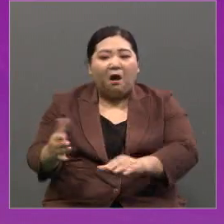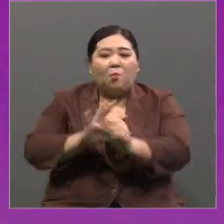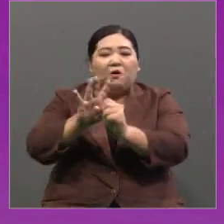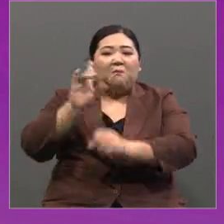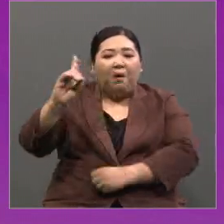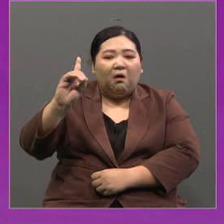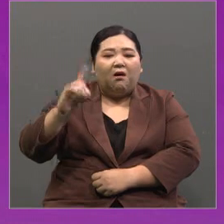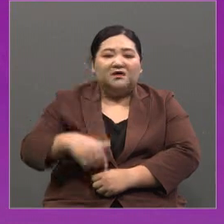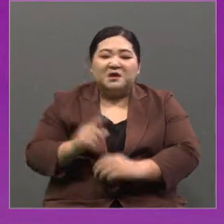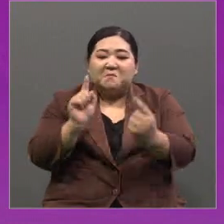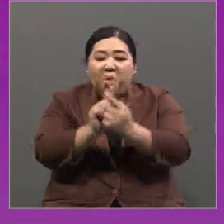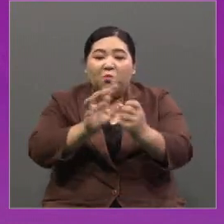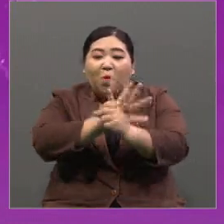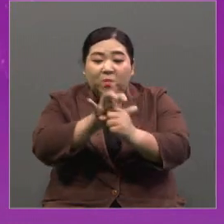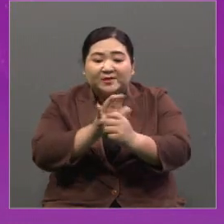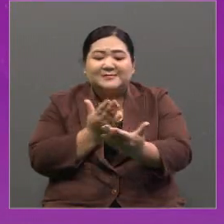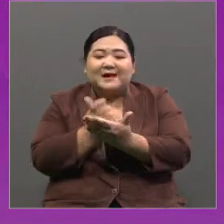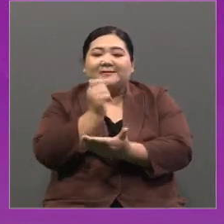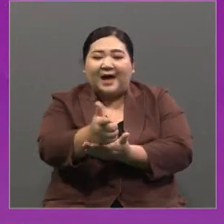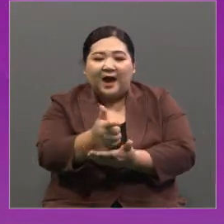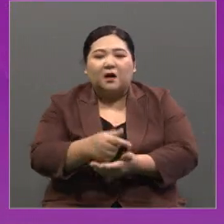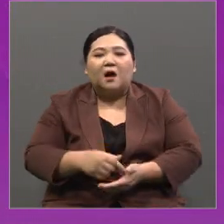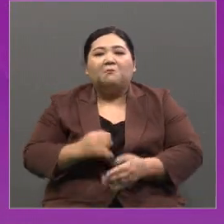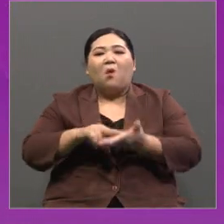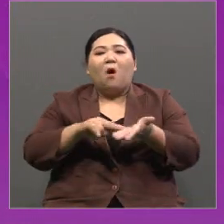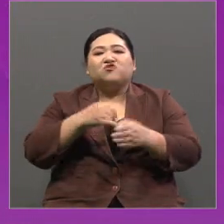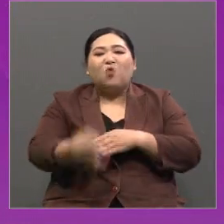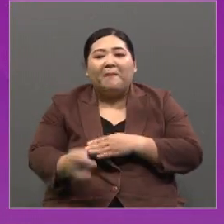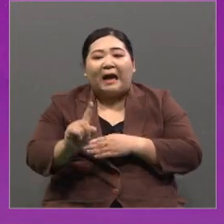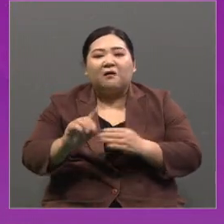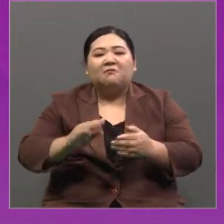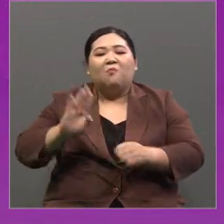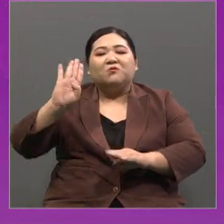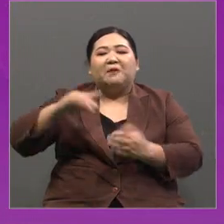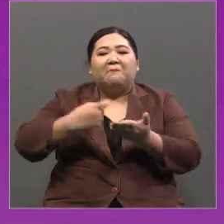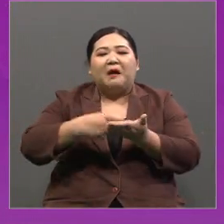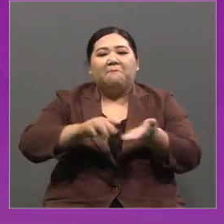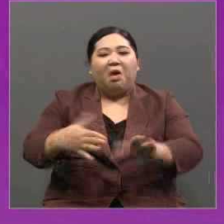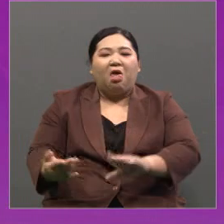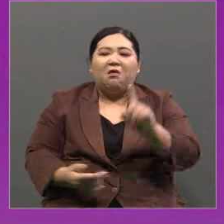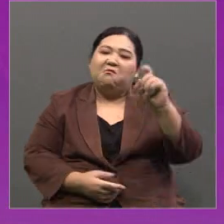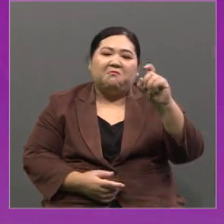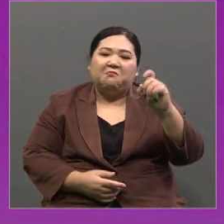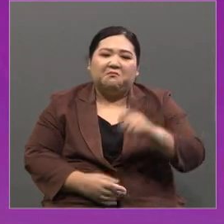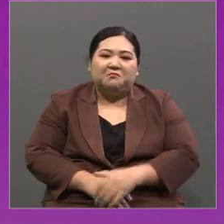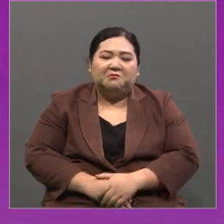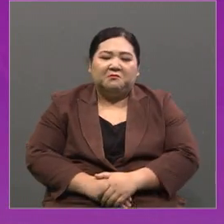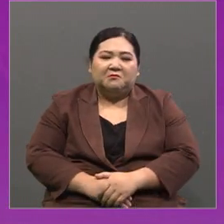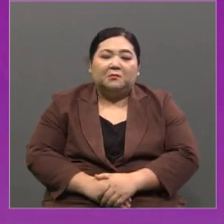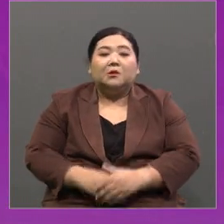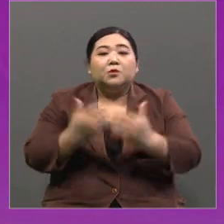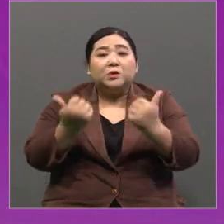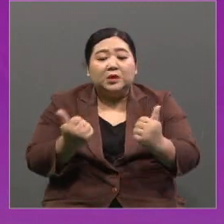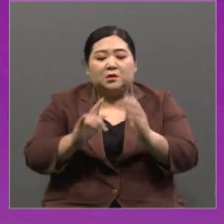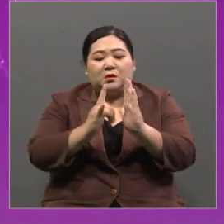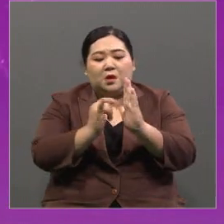อแจกจบจบคือบริษัทประกันจบ ใช่ค่ะพอมีเชื้อดังกล่าวเนี่ยนะทางกระทรวงสาธารณสุขก็ออกมายืนยันนะคะว่ายาที่รักษ